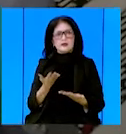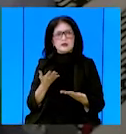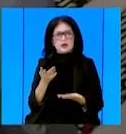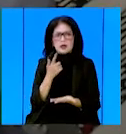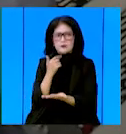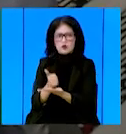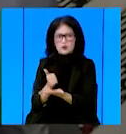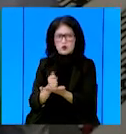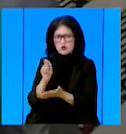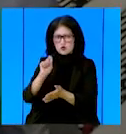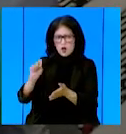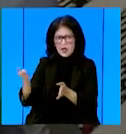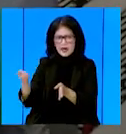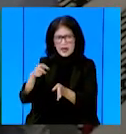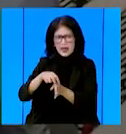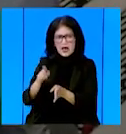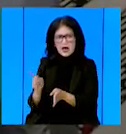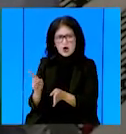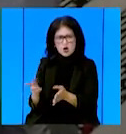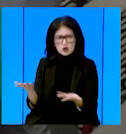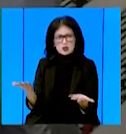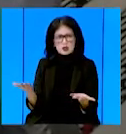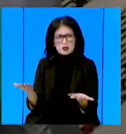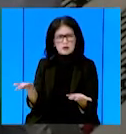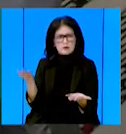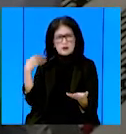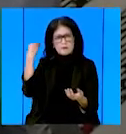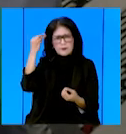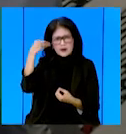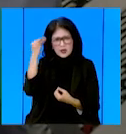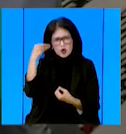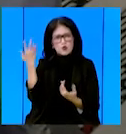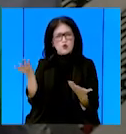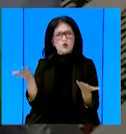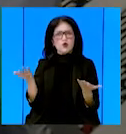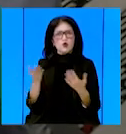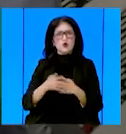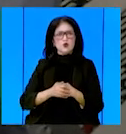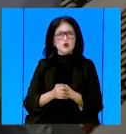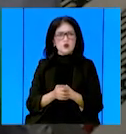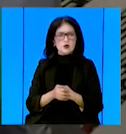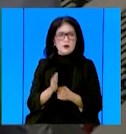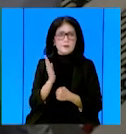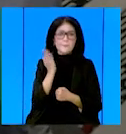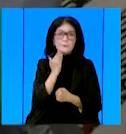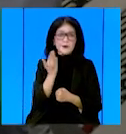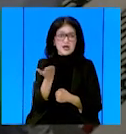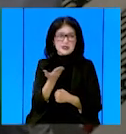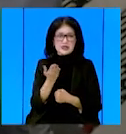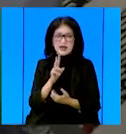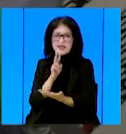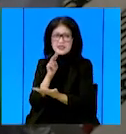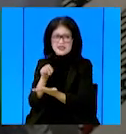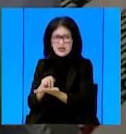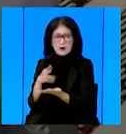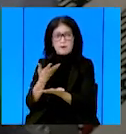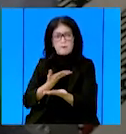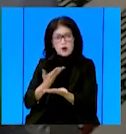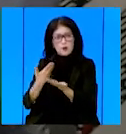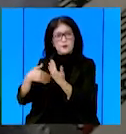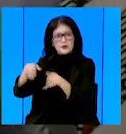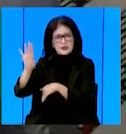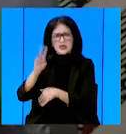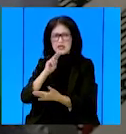udah sok aja gitu Aduh Biasanya kalau ee dia mau izin pasti bilang tapi